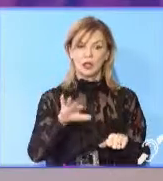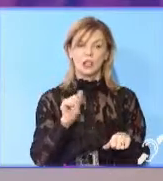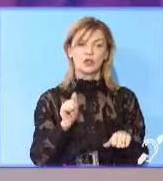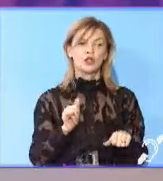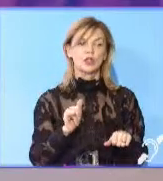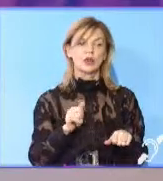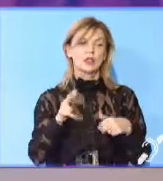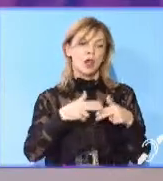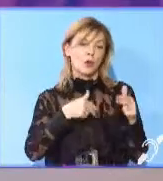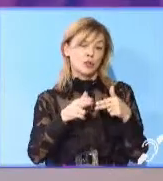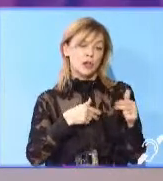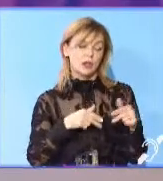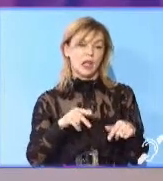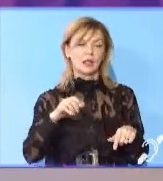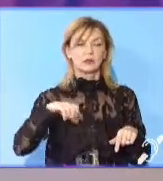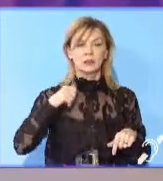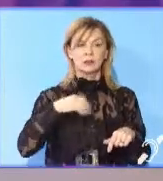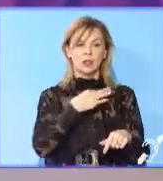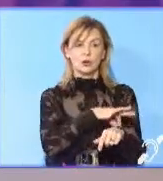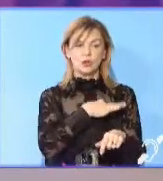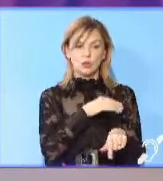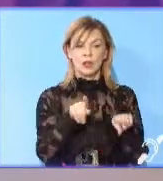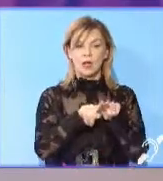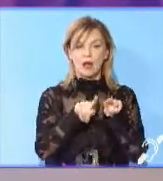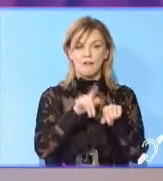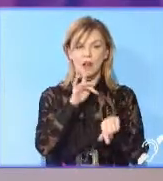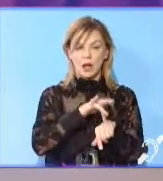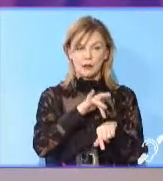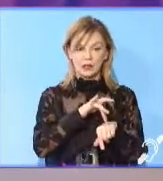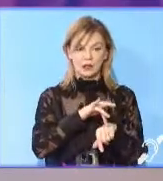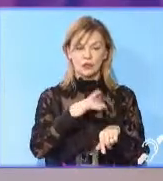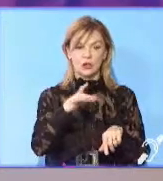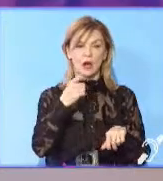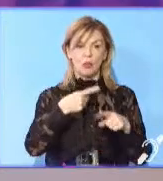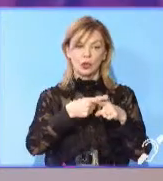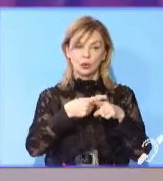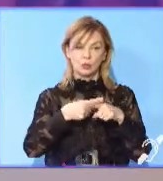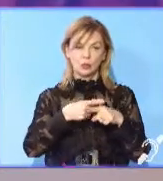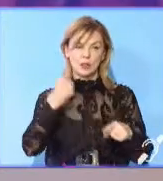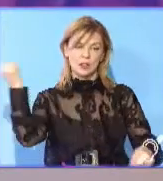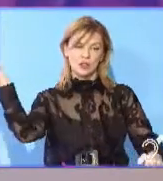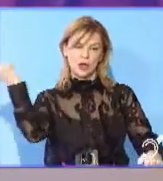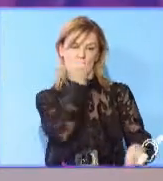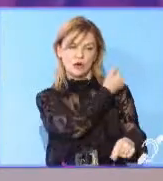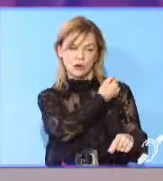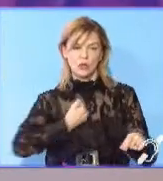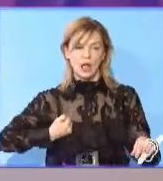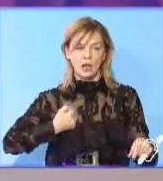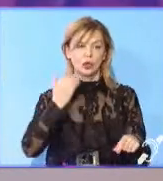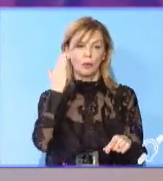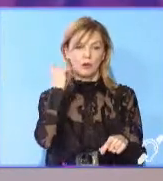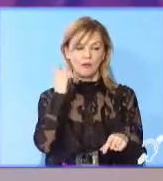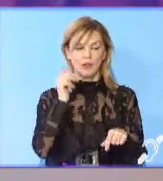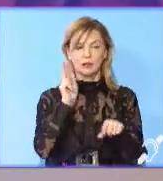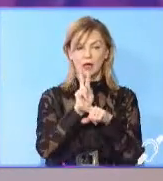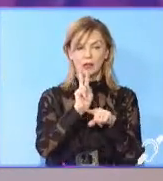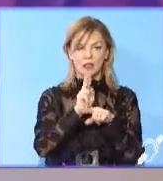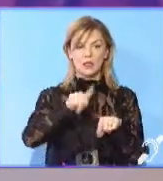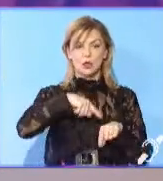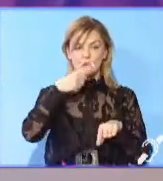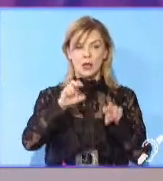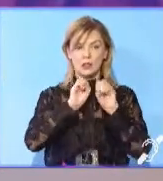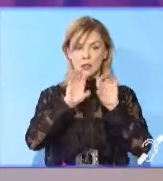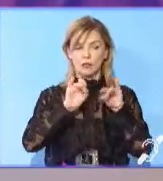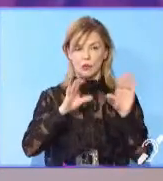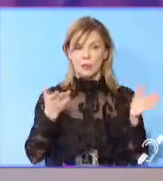cel mai probabil s-au certat. Iar tânărul, student și el la medicină, a luat un cuțit și a înjunghiat-o. Atenție,